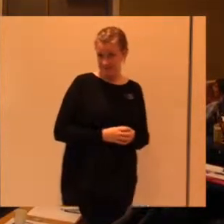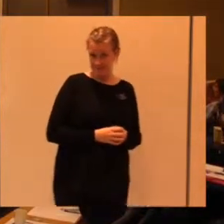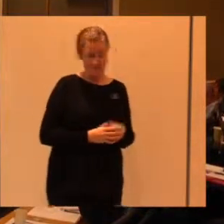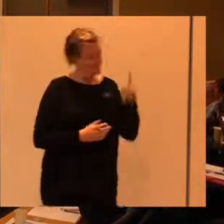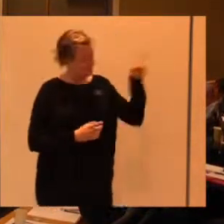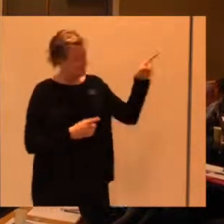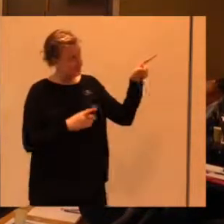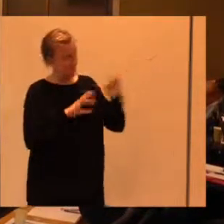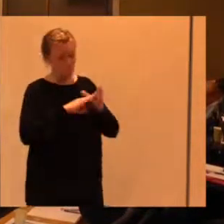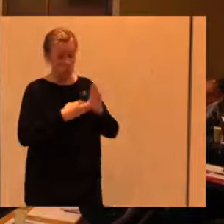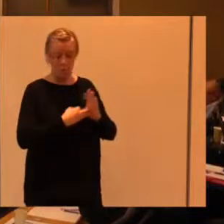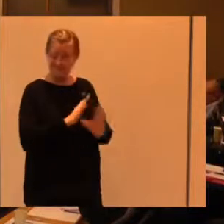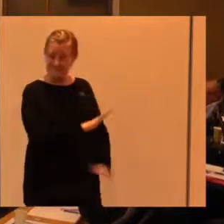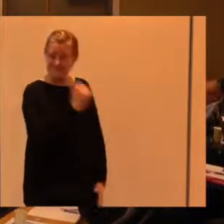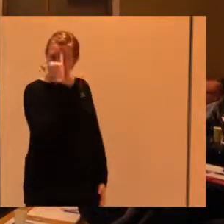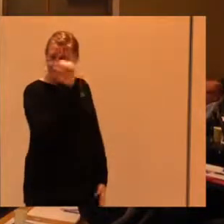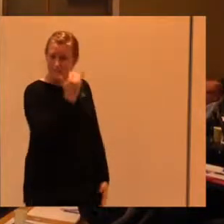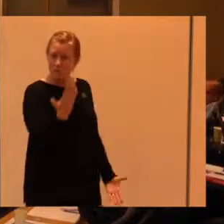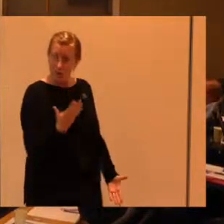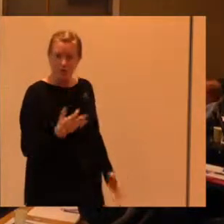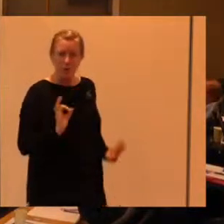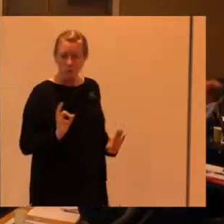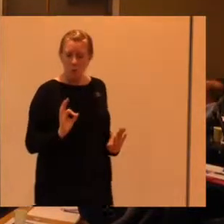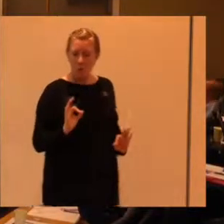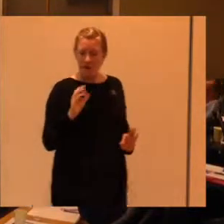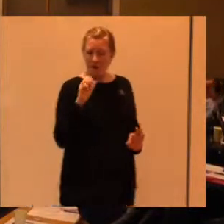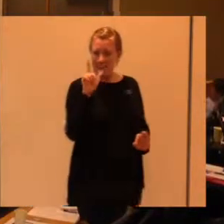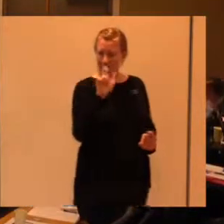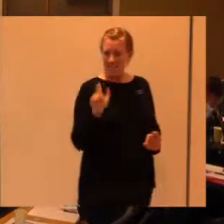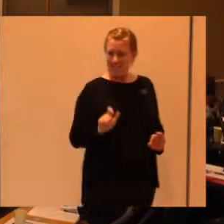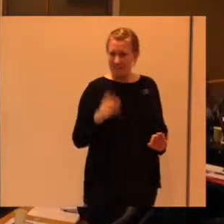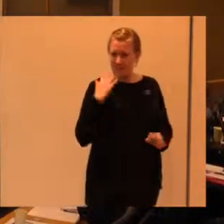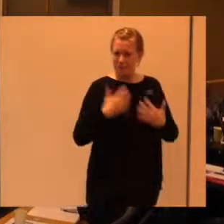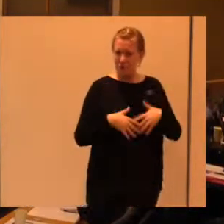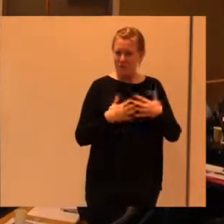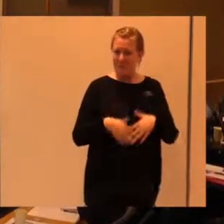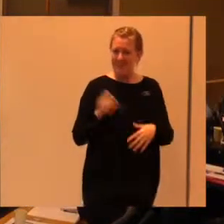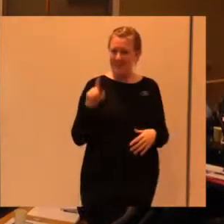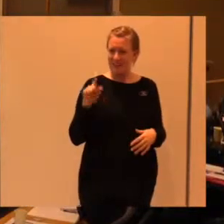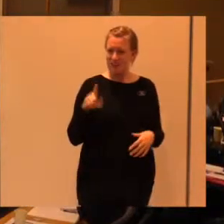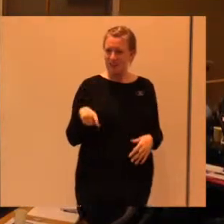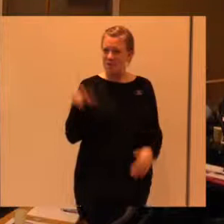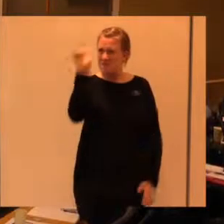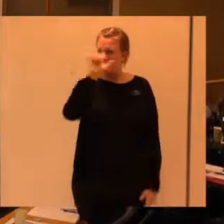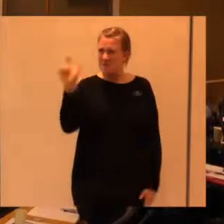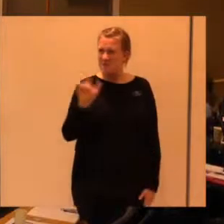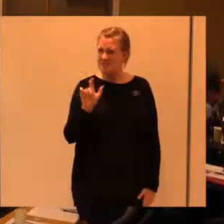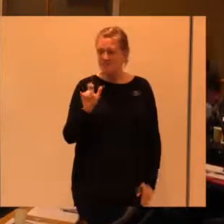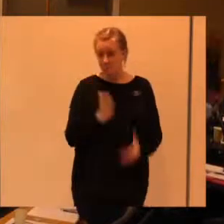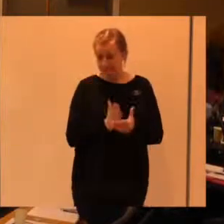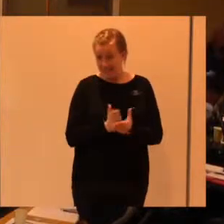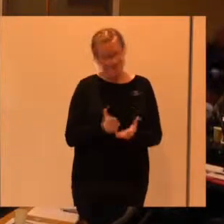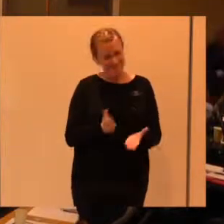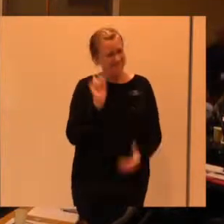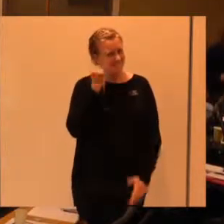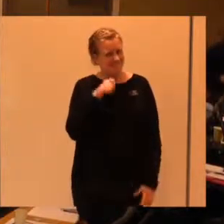här projektet är att man skulle kunna jobba med digital graffiti. Så vi klottrar fast inte på riktigt. Och då är frågan,